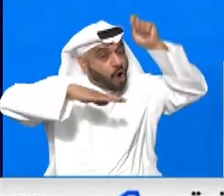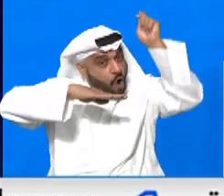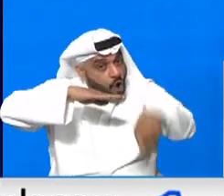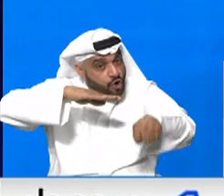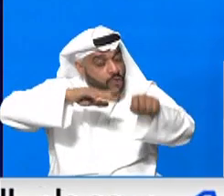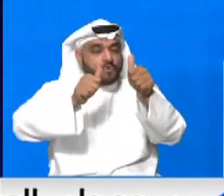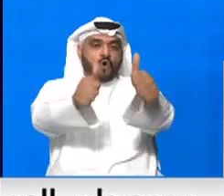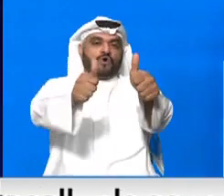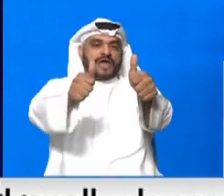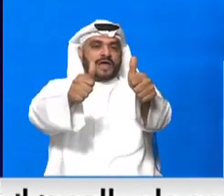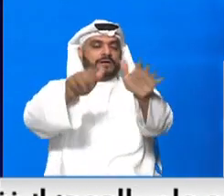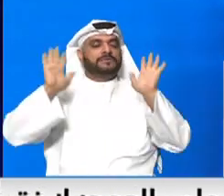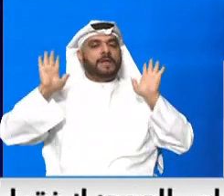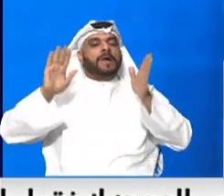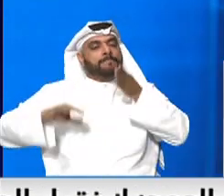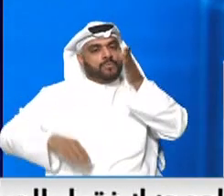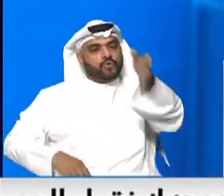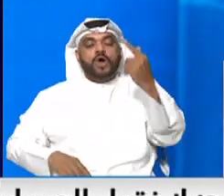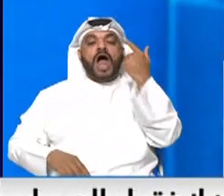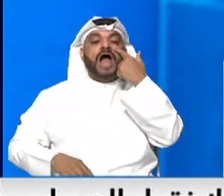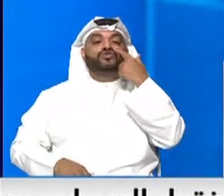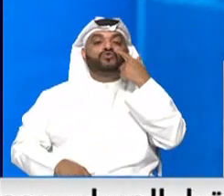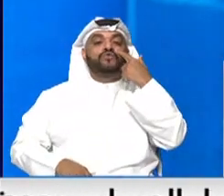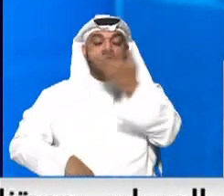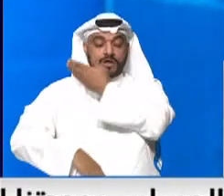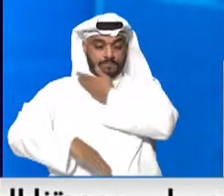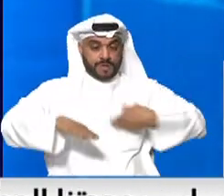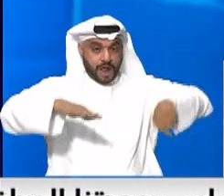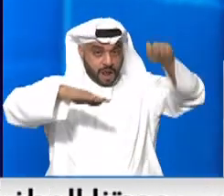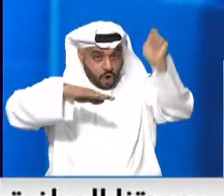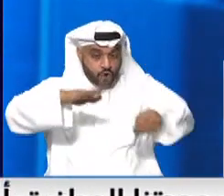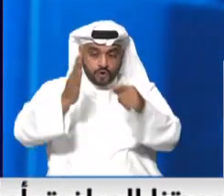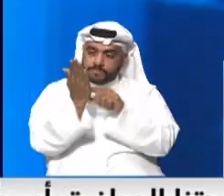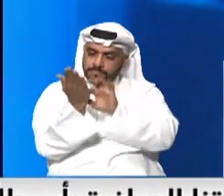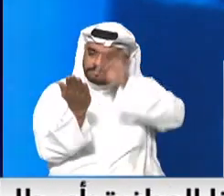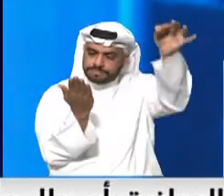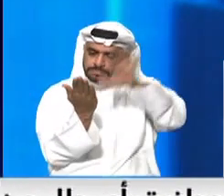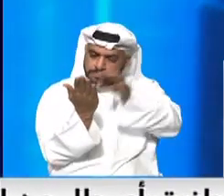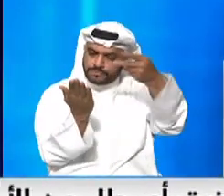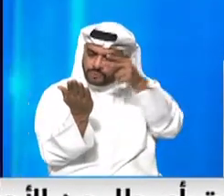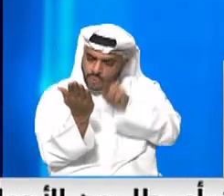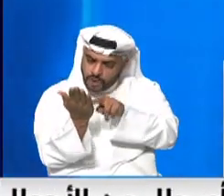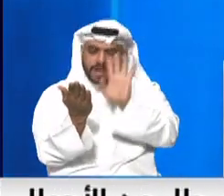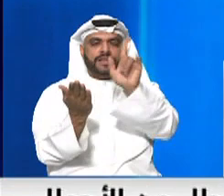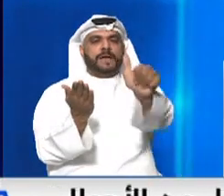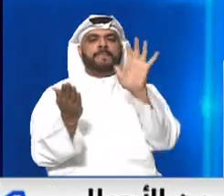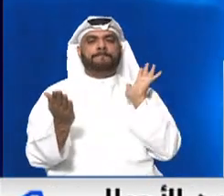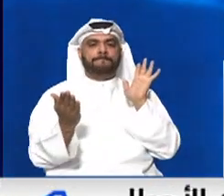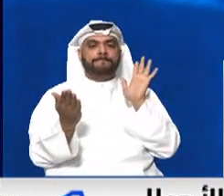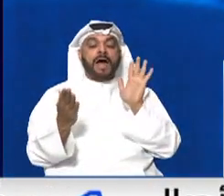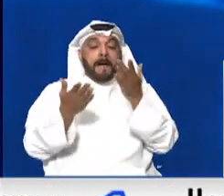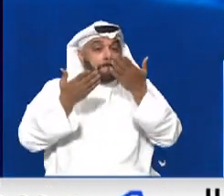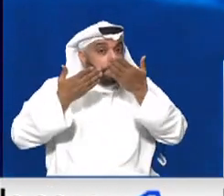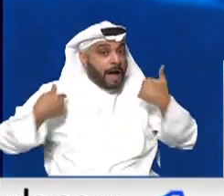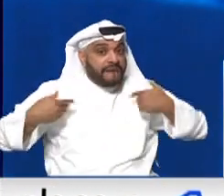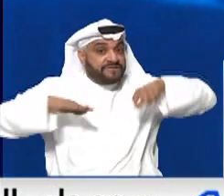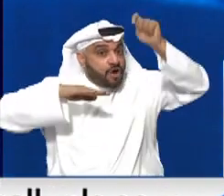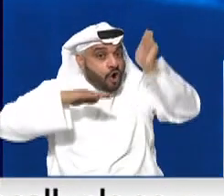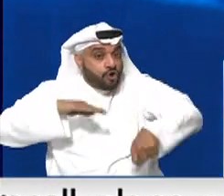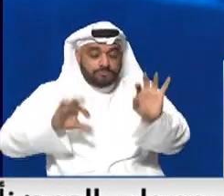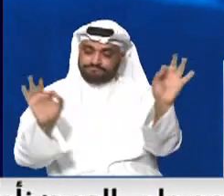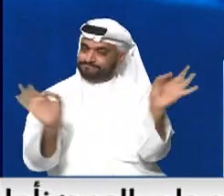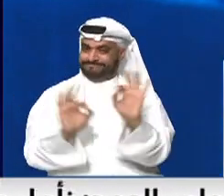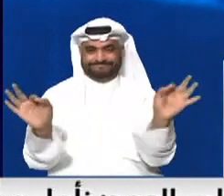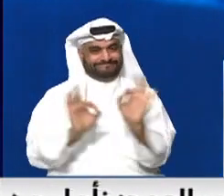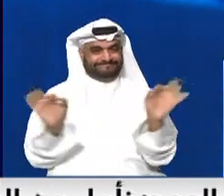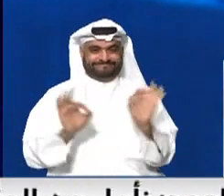العدل ووزاره الاعلام. نعم استاذ عبد العزيز، في مثل هذه الحملات ما هي الاجراءات